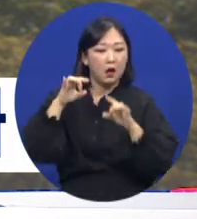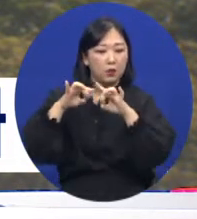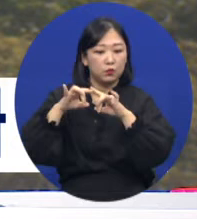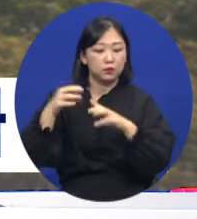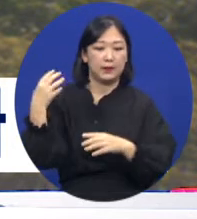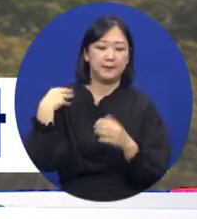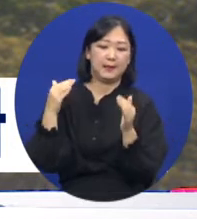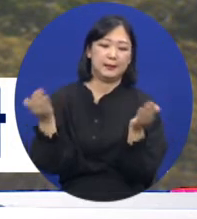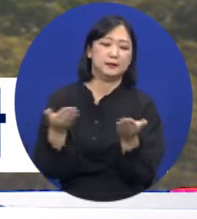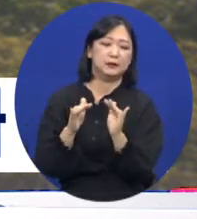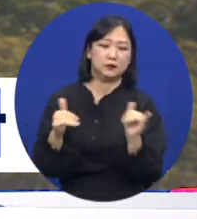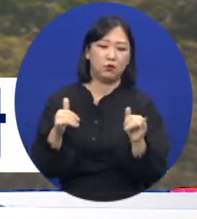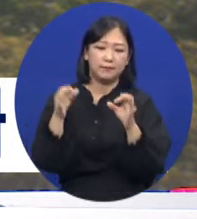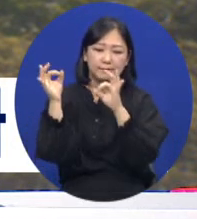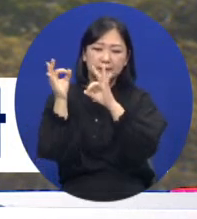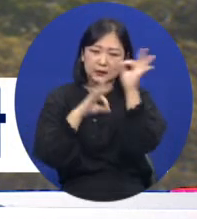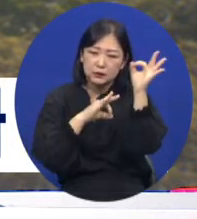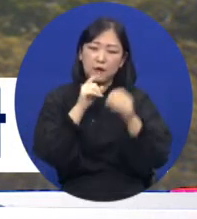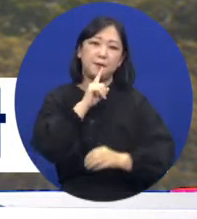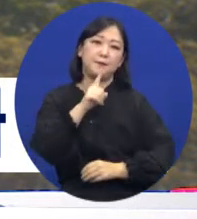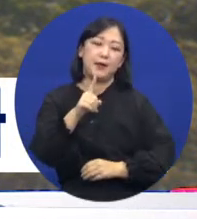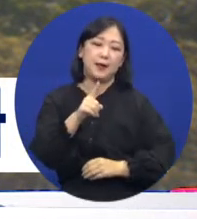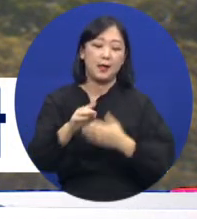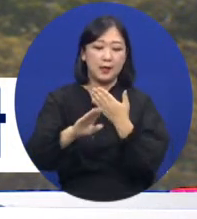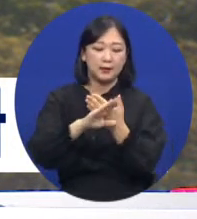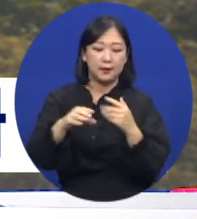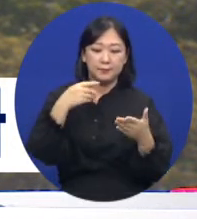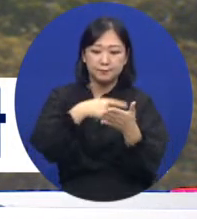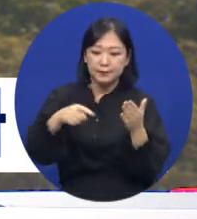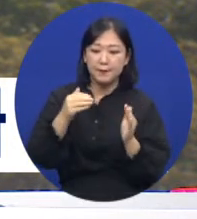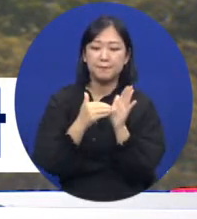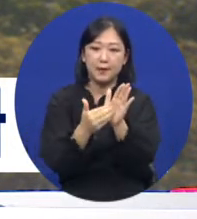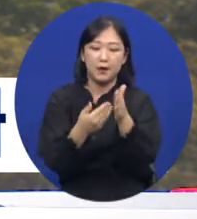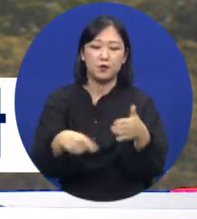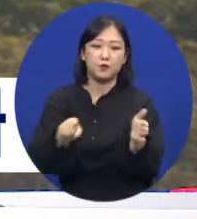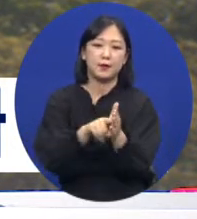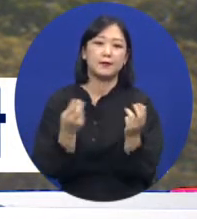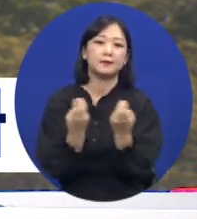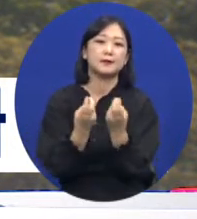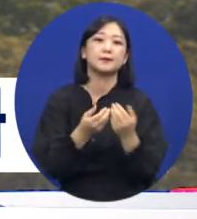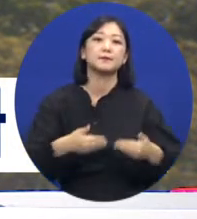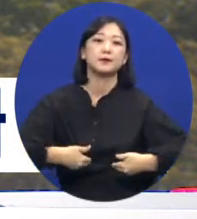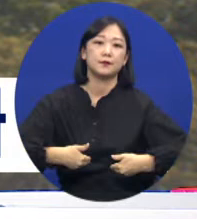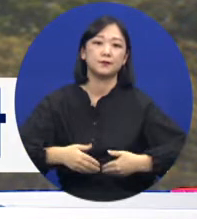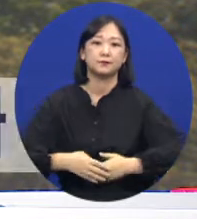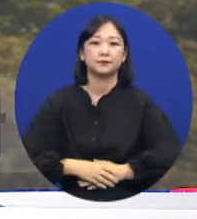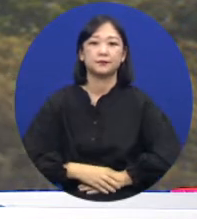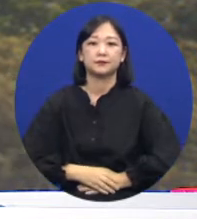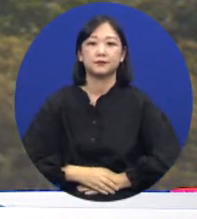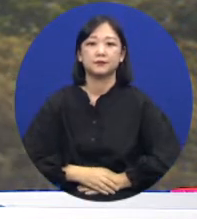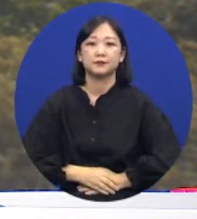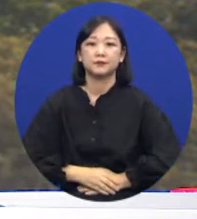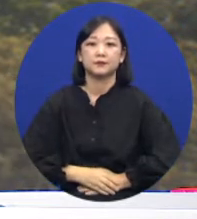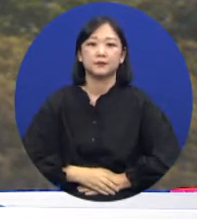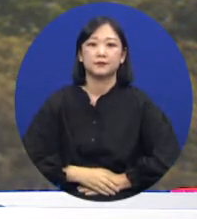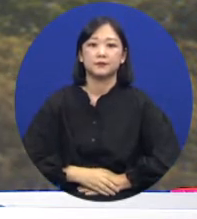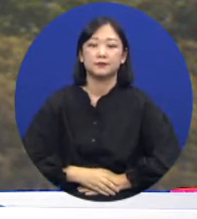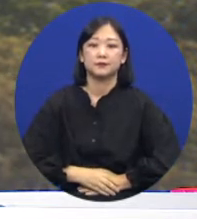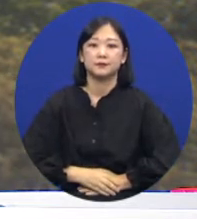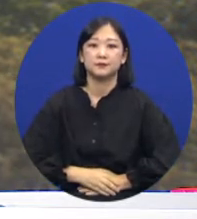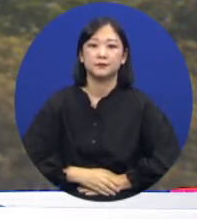담당 직원의 단순 실수라고 말하지만 또 다른 피해를 막기 위한 보완 대책이 필요해 보입니다. 송원일 기자가